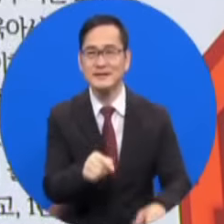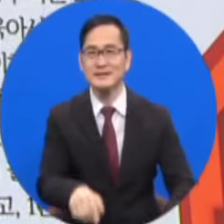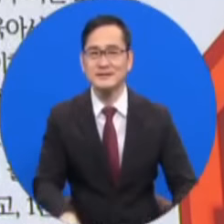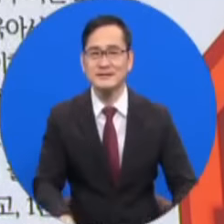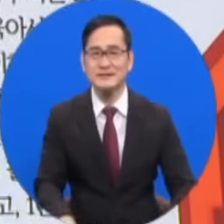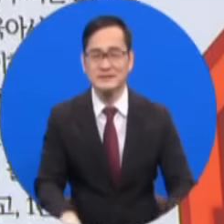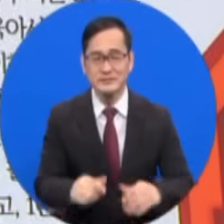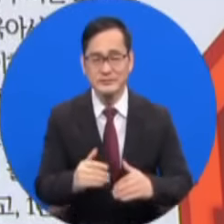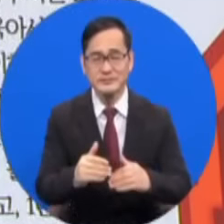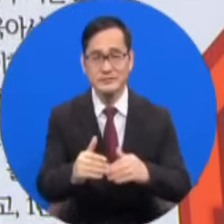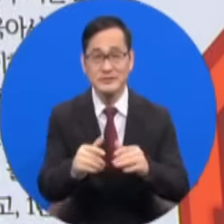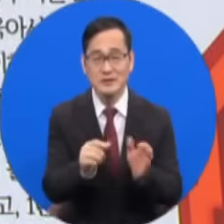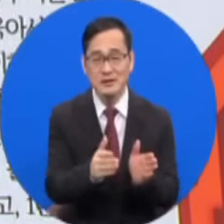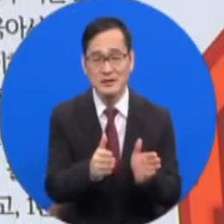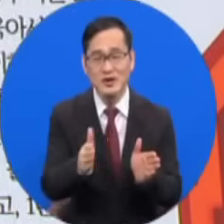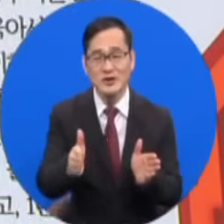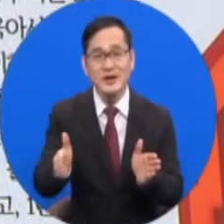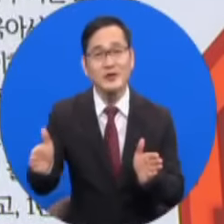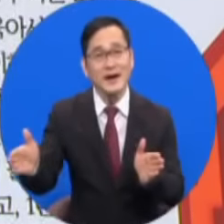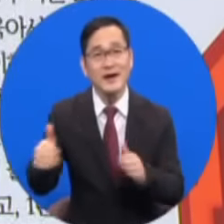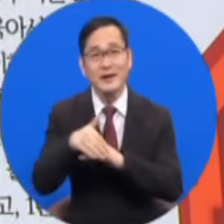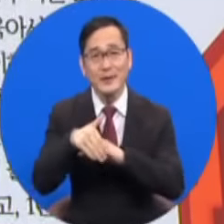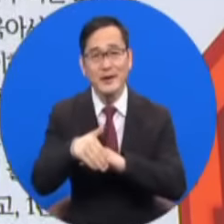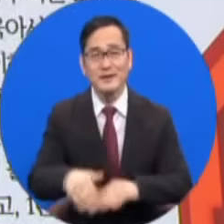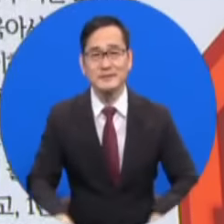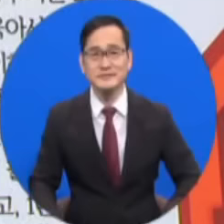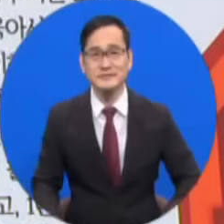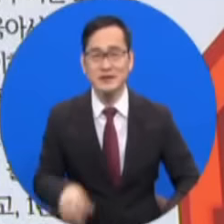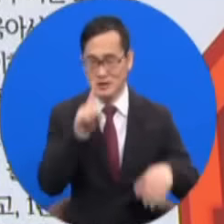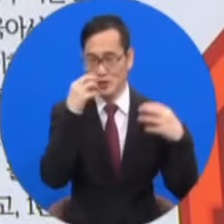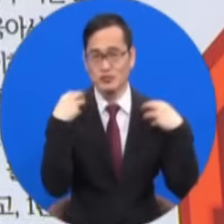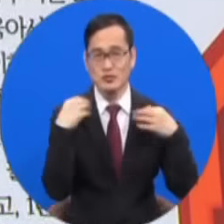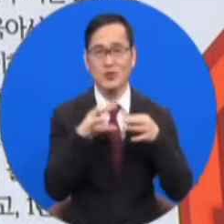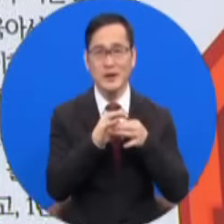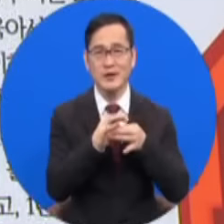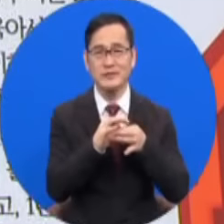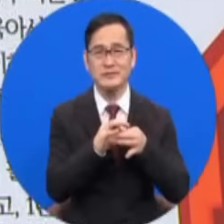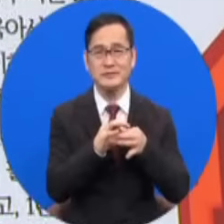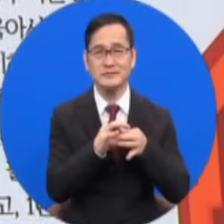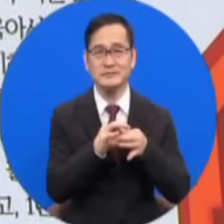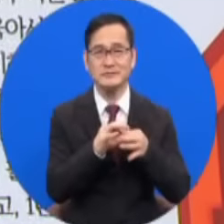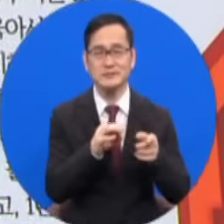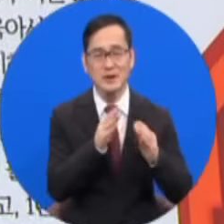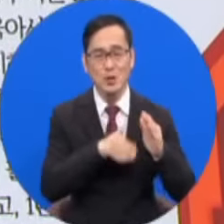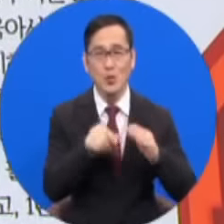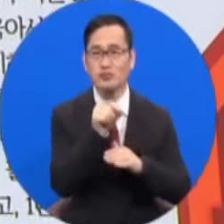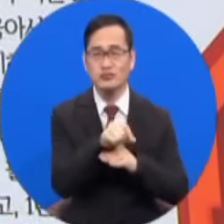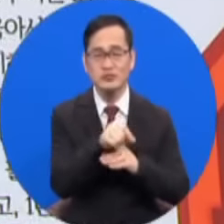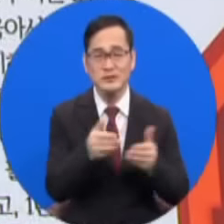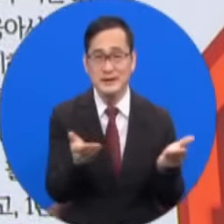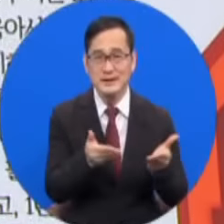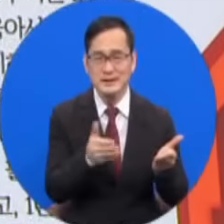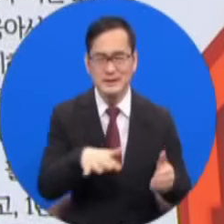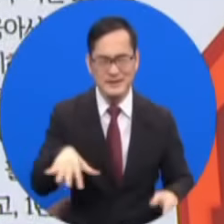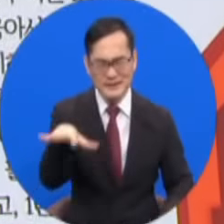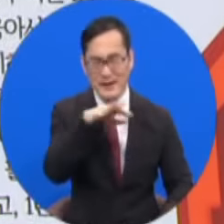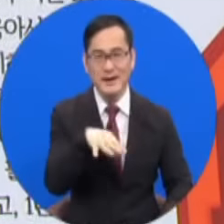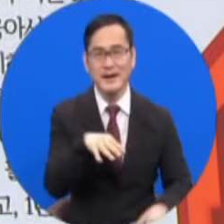연장하기로 했습니다 중앙부처 중 직종과 관계없이 공무직 전체 정년을 연장하는 건 행안부가